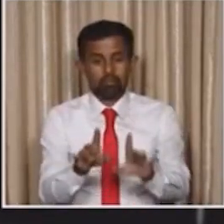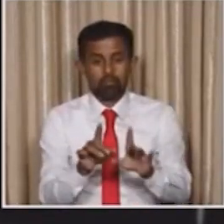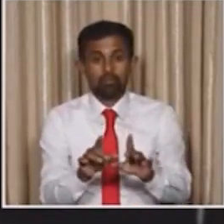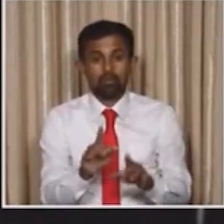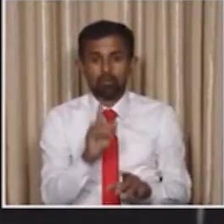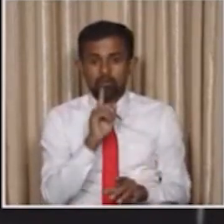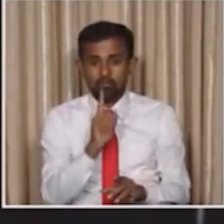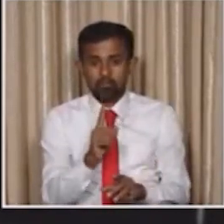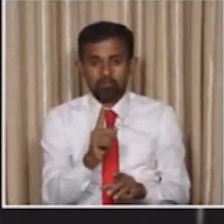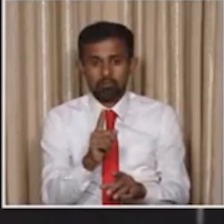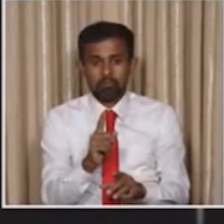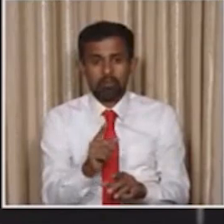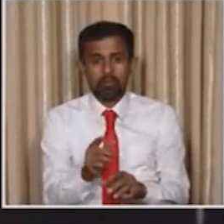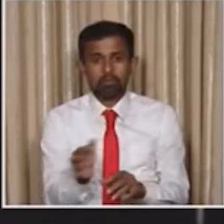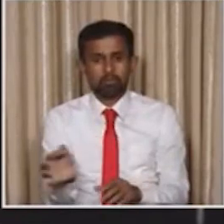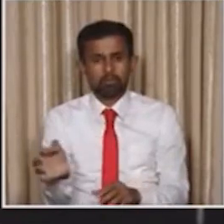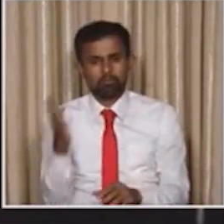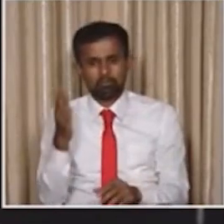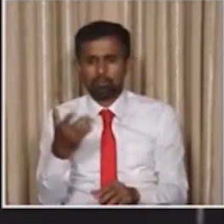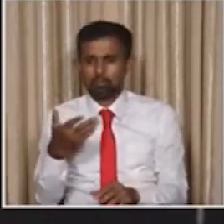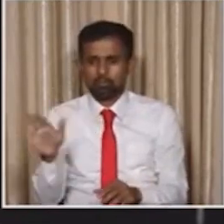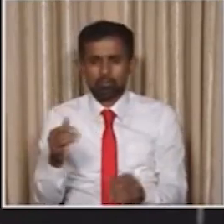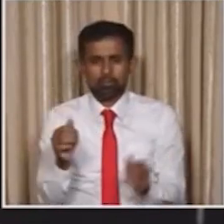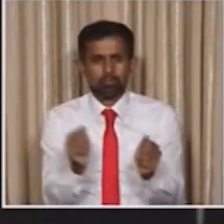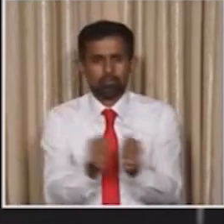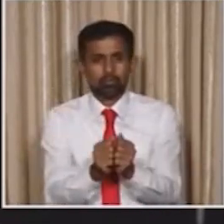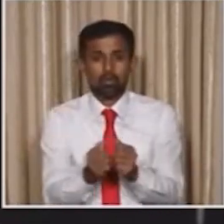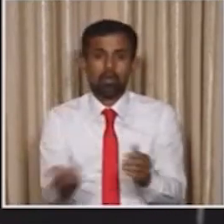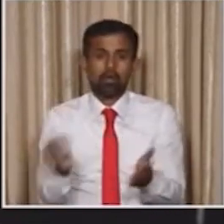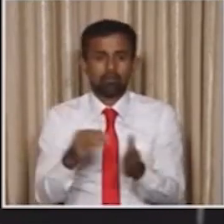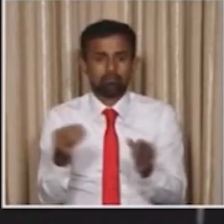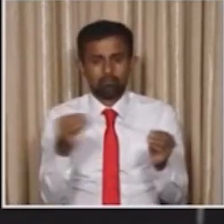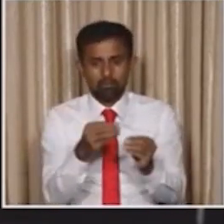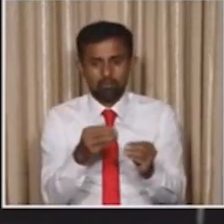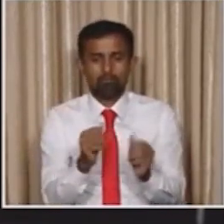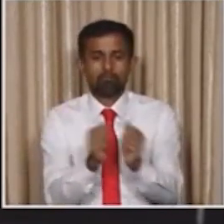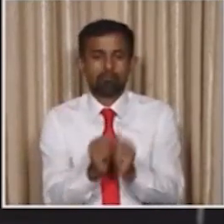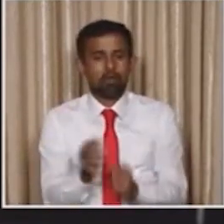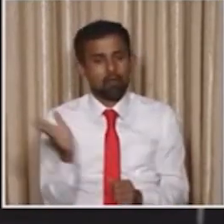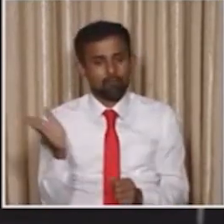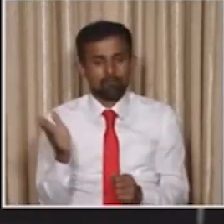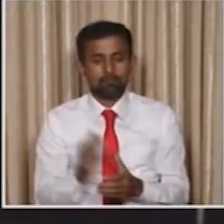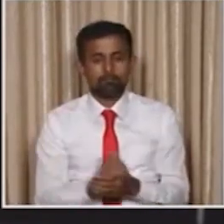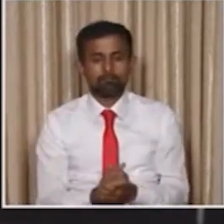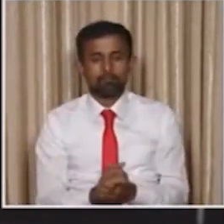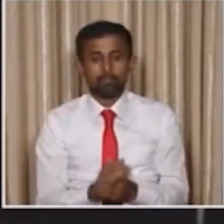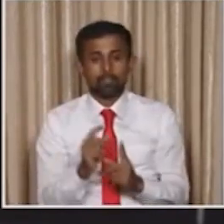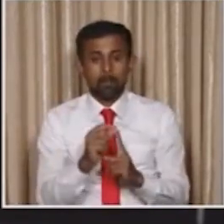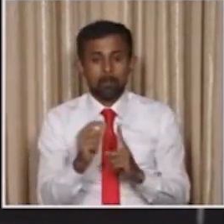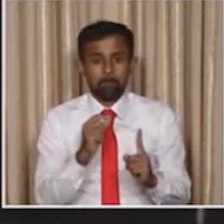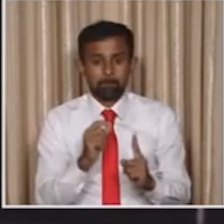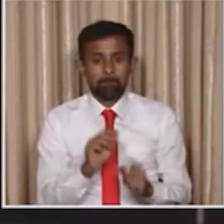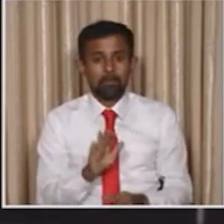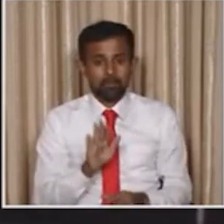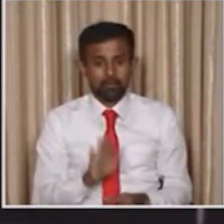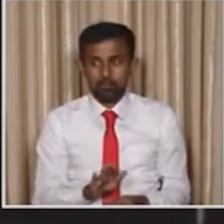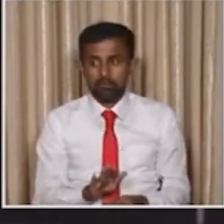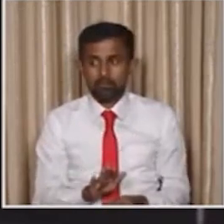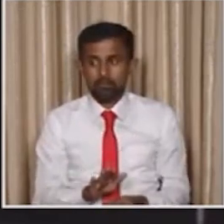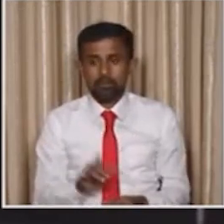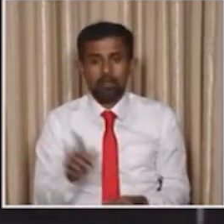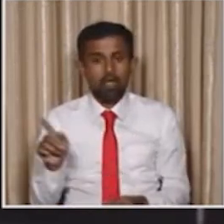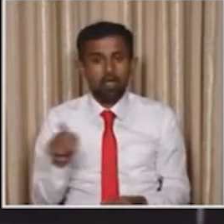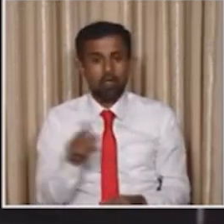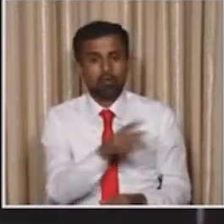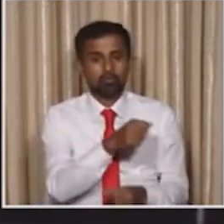අහනවා, ඉන්ටඩික් වෙනවා, ඩිස්මිස් වෙනවා, සේවය පිටවනවා. ඒක තව ක්‍රියාදාමයක්. ඉතින් ඒ නිසා පාර්ලිමේන්තුවේ සිටින කවුරු